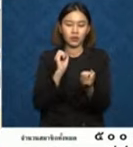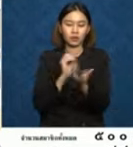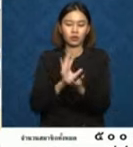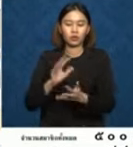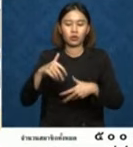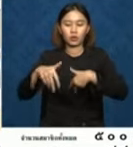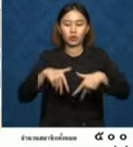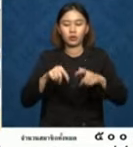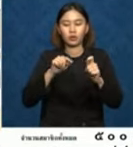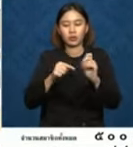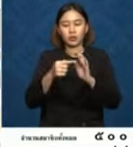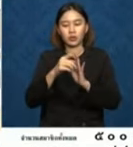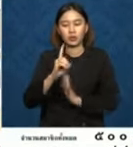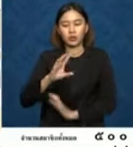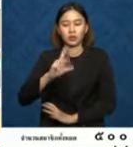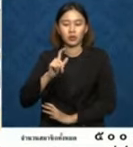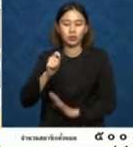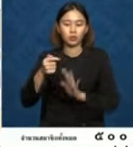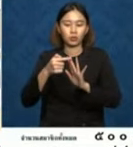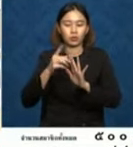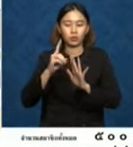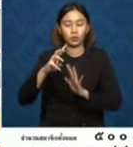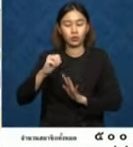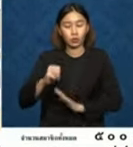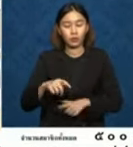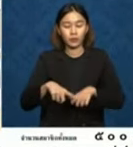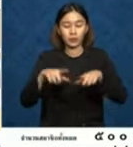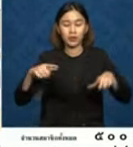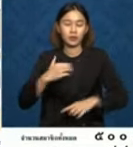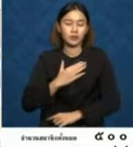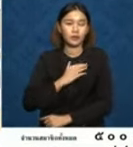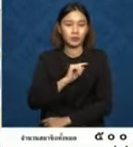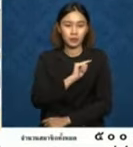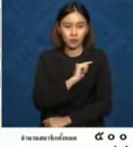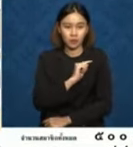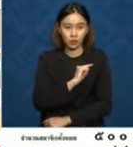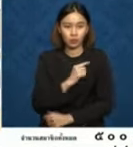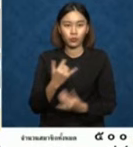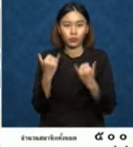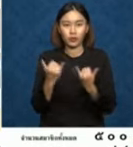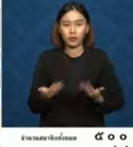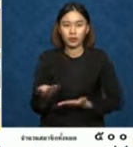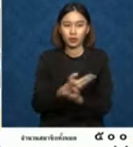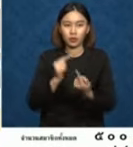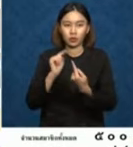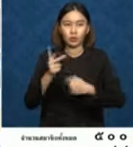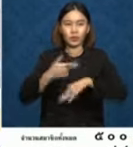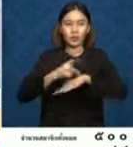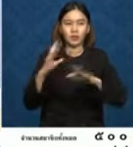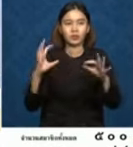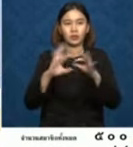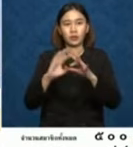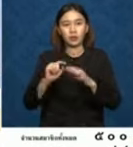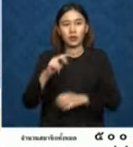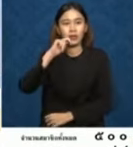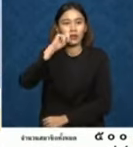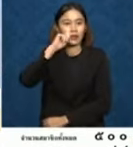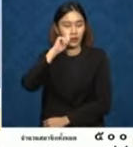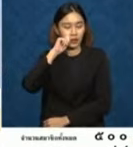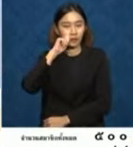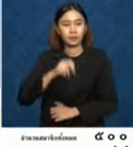พ่อแม่พี่น้องอำเภอเดชอุดมซึ่งเป็นเขตพื้นที่ของดิฉันค่ะวันนี้ดิฉันมีเรื่องหารือท่านประธานเกี่ยวกับเรื่องน้ำ